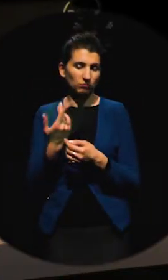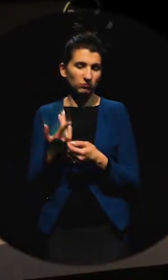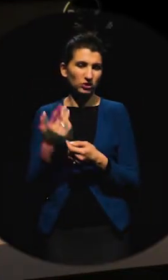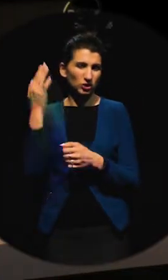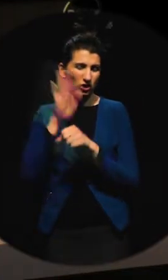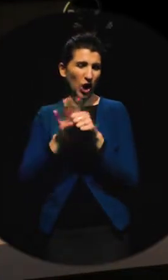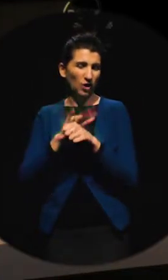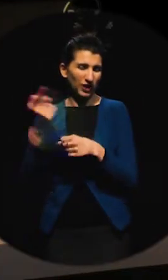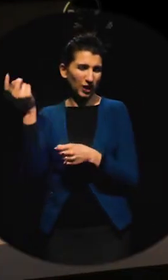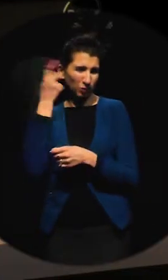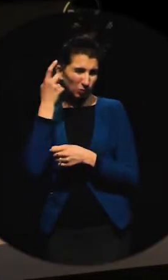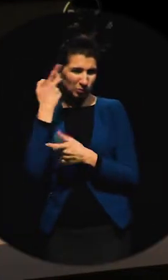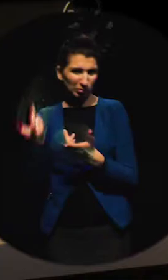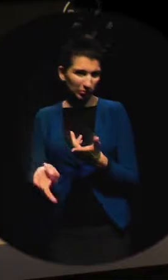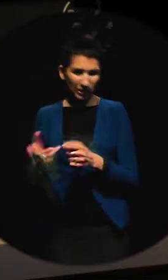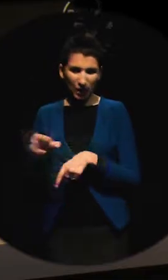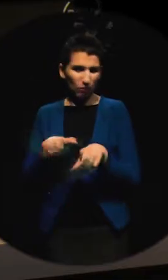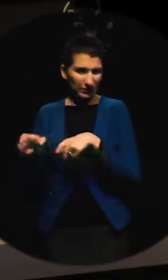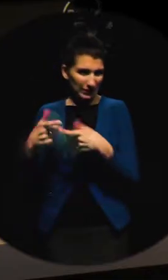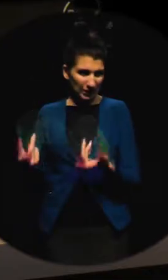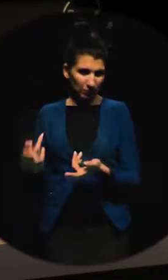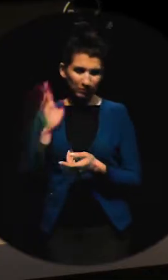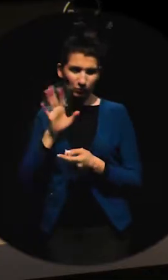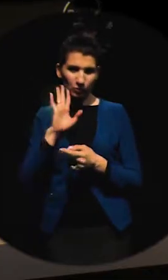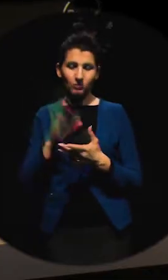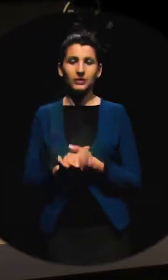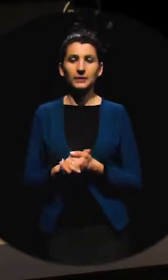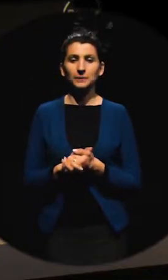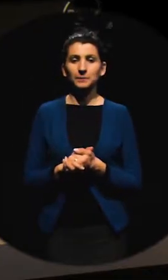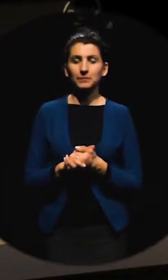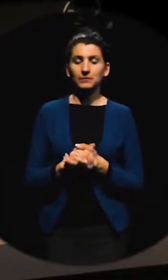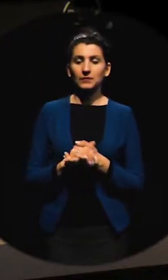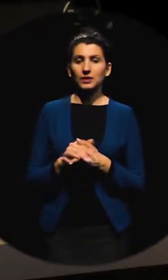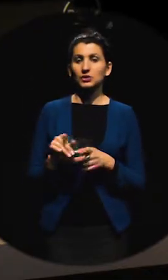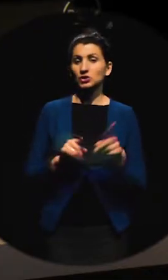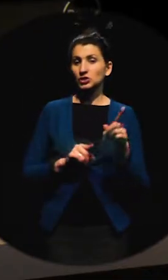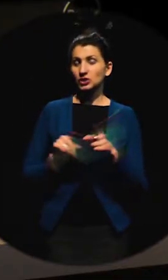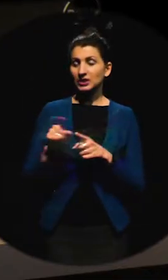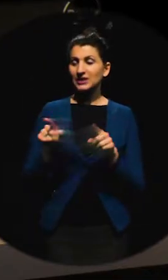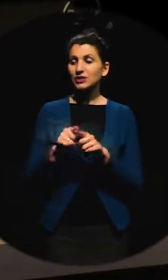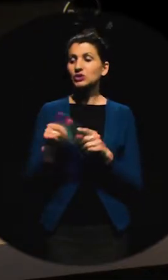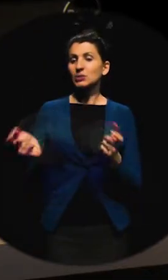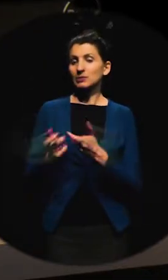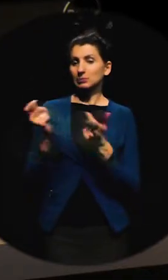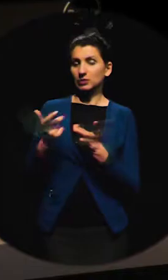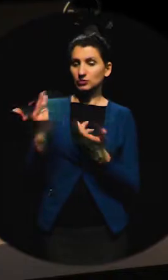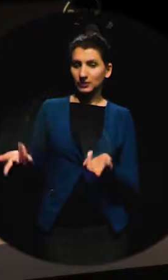szalonej terrorystki, figura osoby właśnie takiej niepoczytalnej, ale też